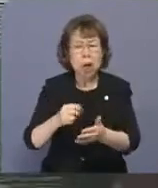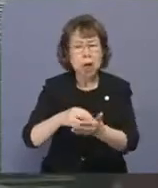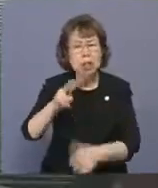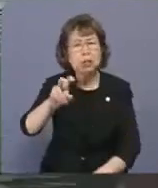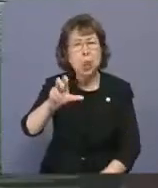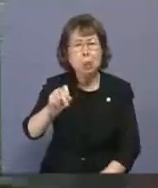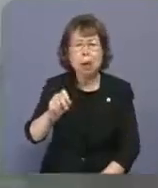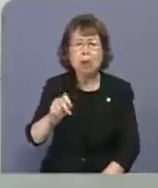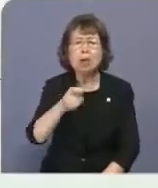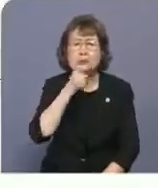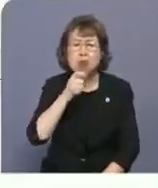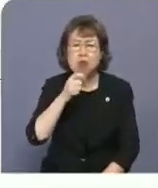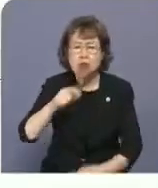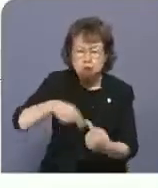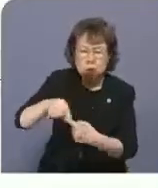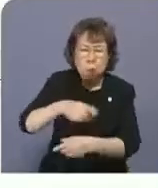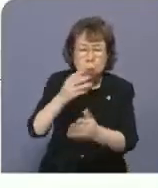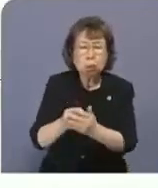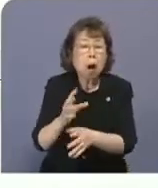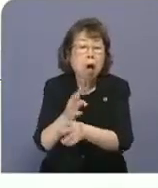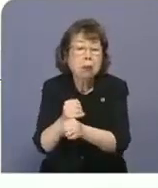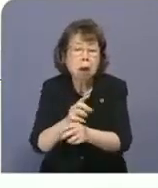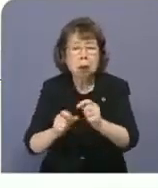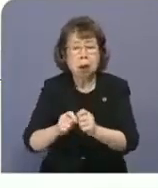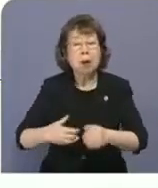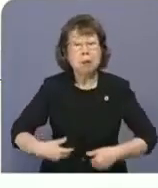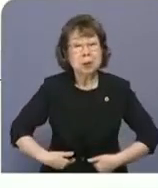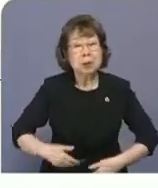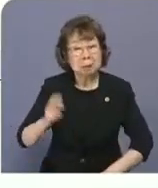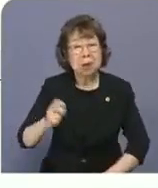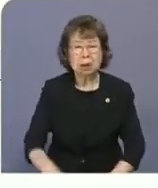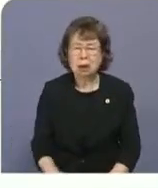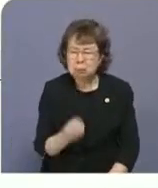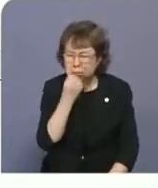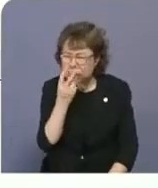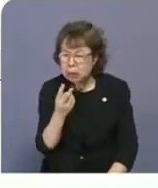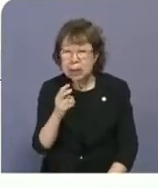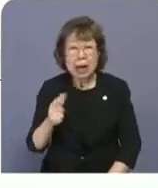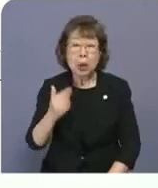톤 전체 운영까지는 시일이 꽤 걸릴 것으로 보입니다. 네, 냄새